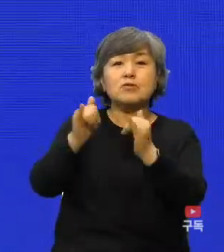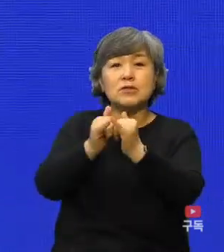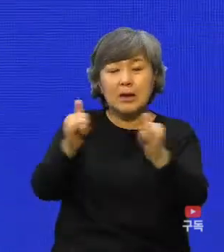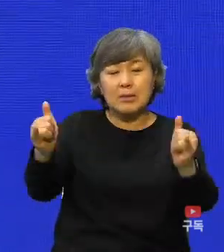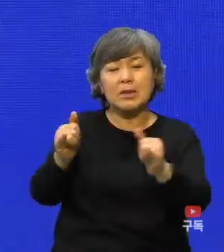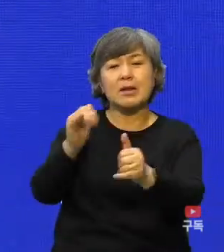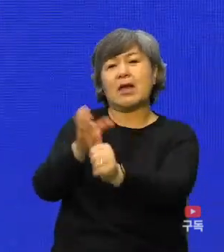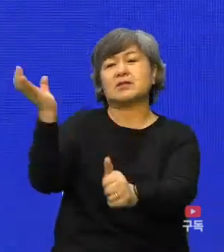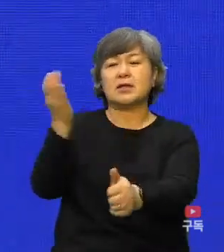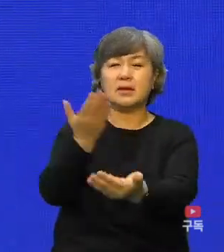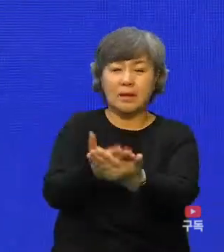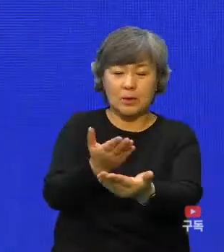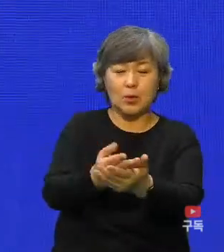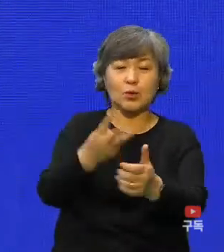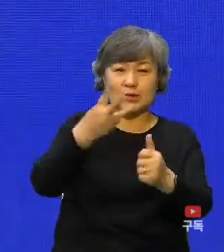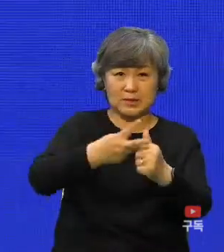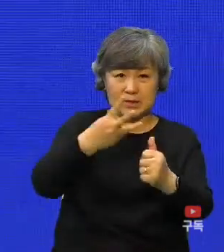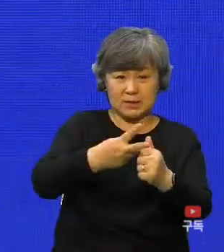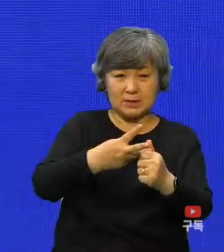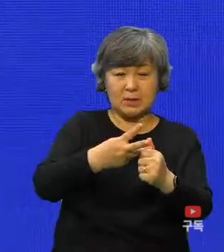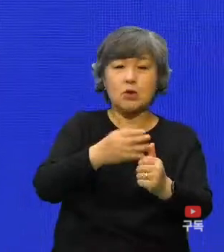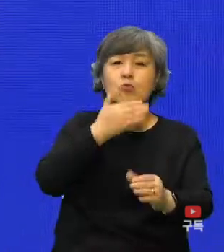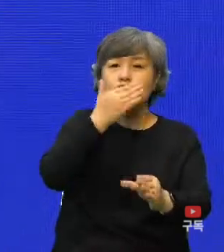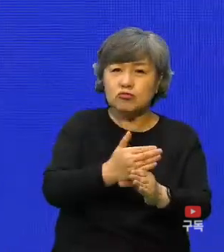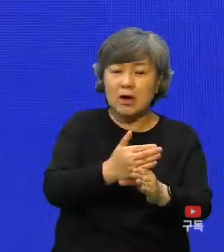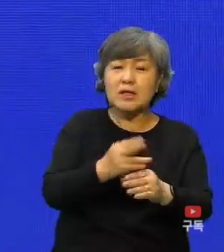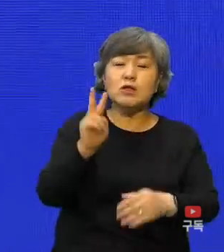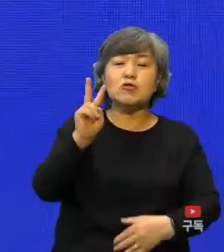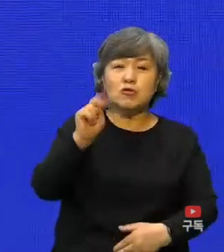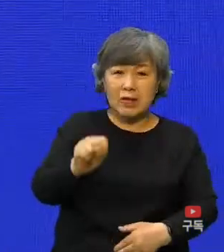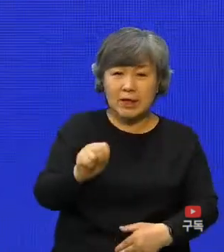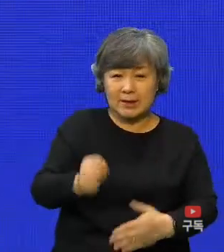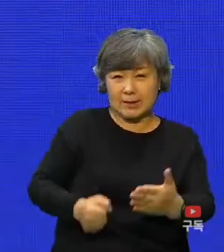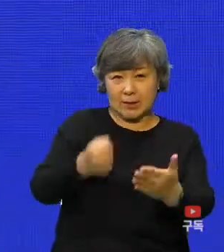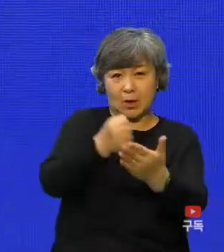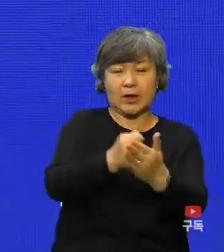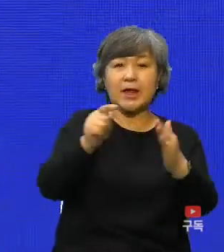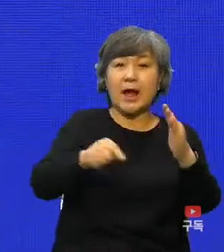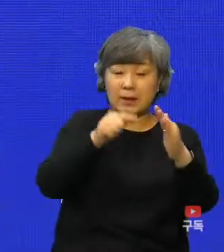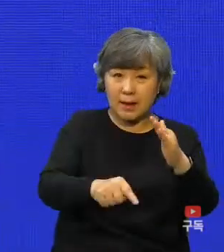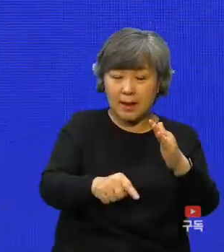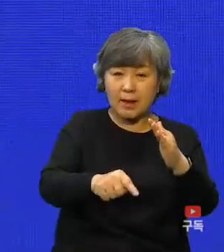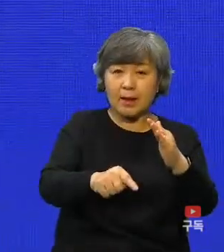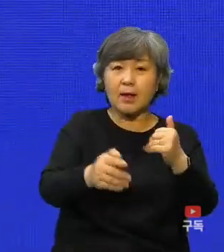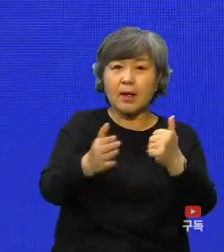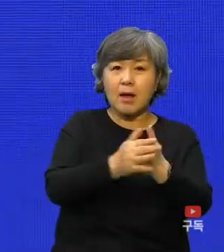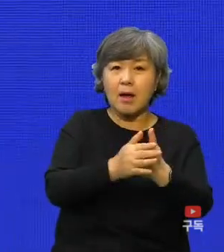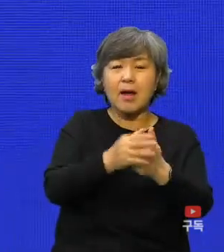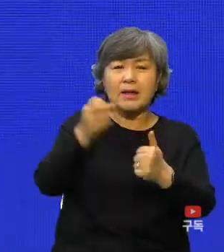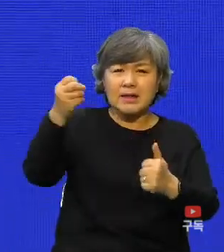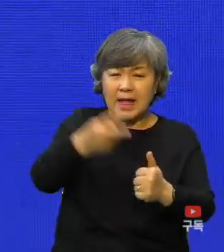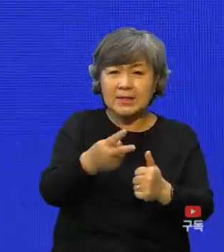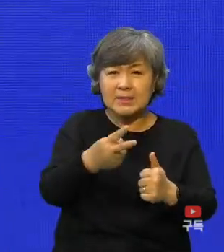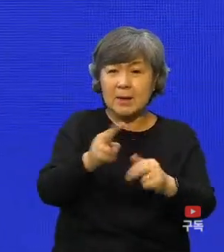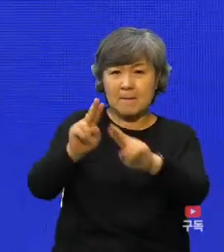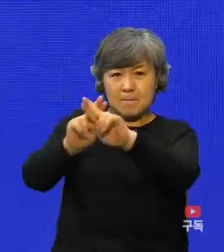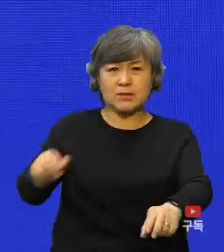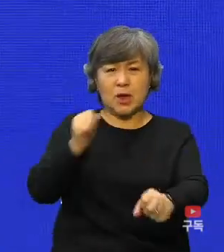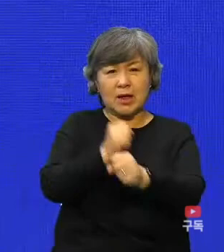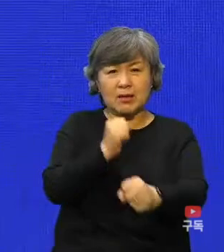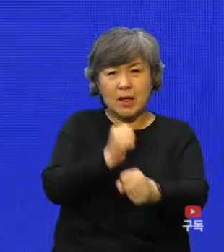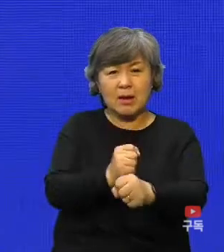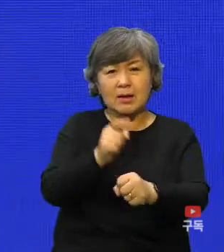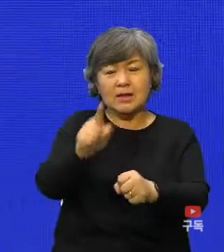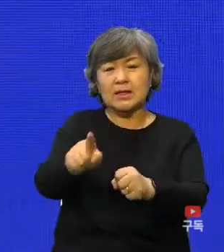해제할 필요가 있다는 것과, 셋째는 북한이 유엔 제재 결의안을 위반하면 다시 폐쇄한다는